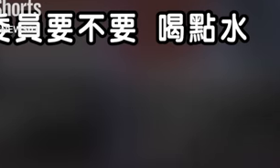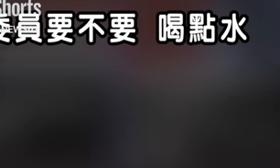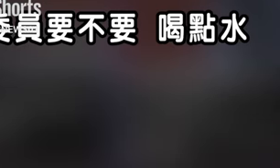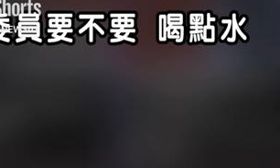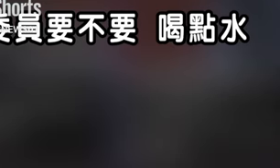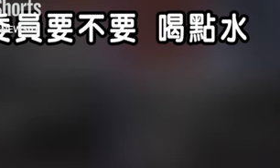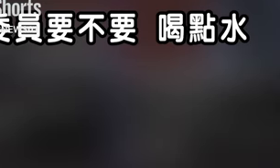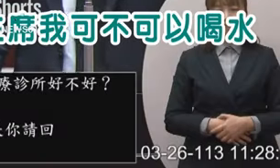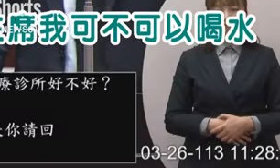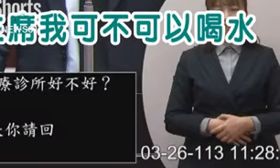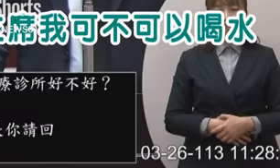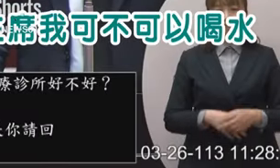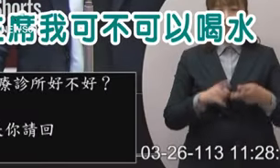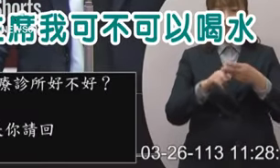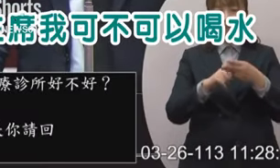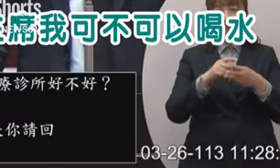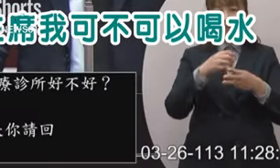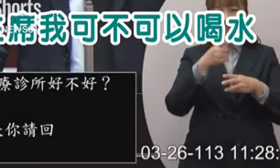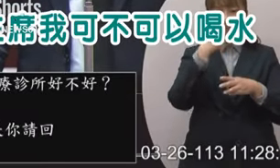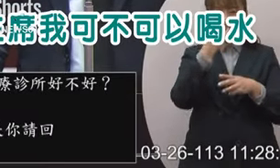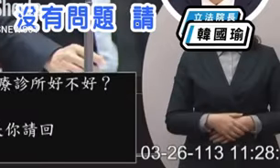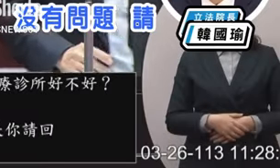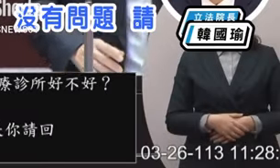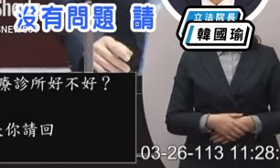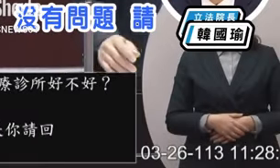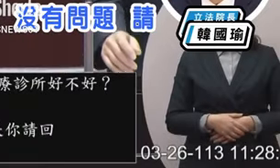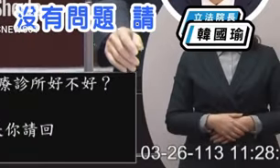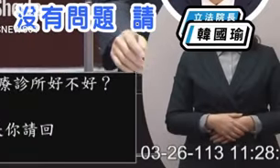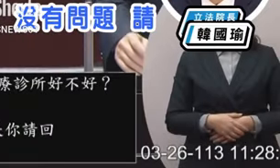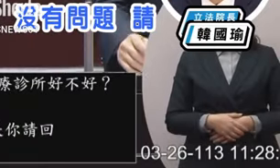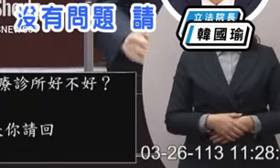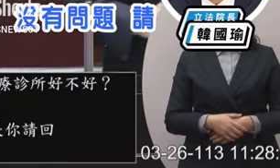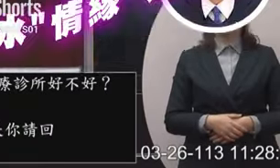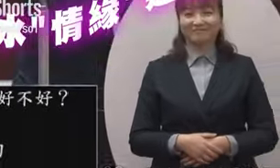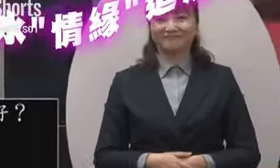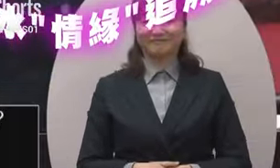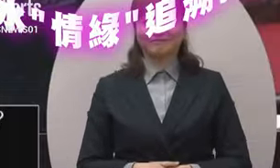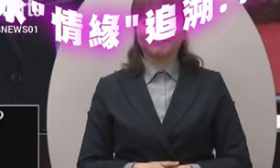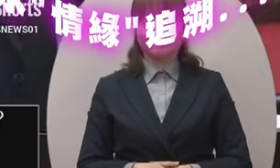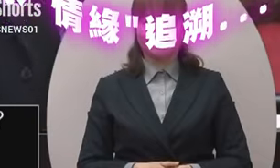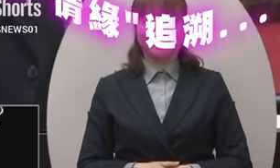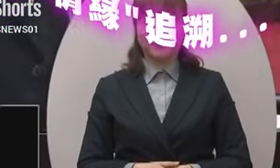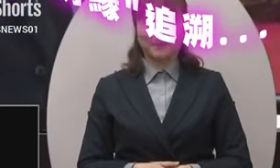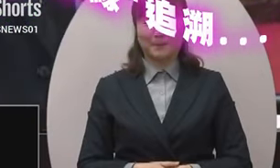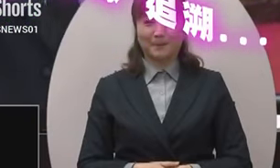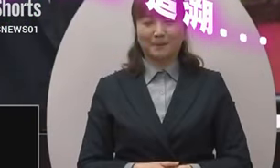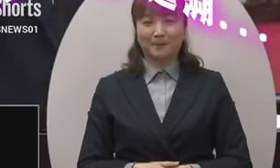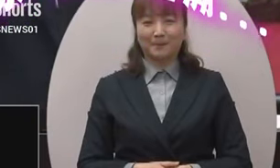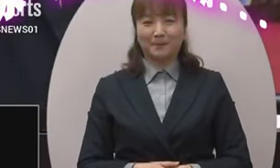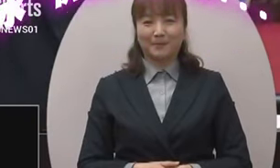委员要喝点水。 主席，我可不可以喝水？ 没有问题，请。